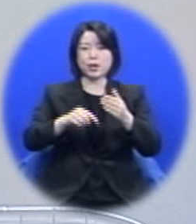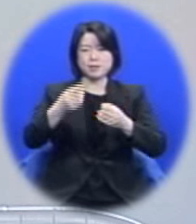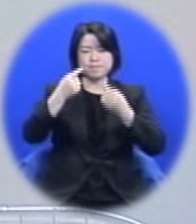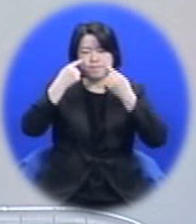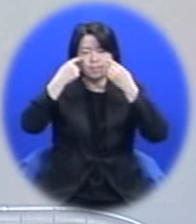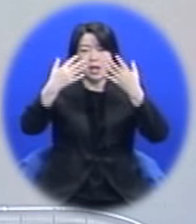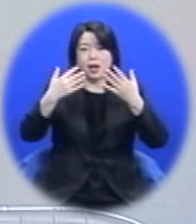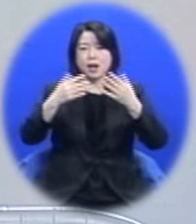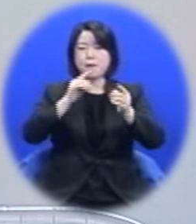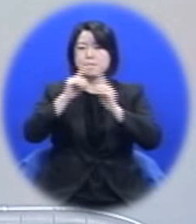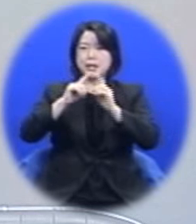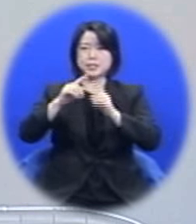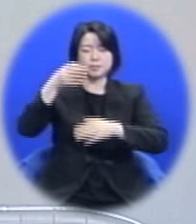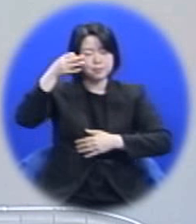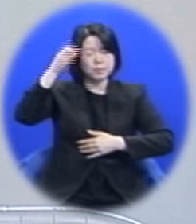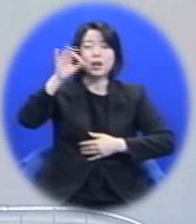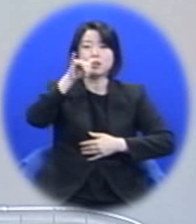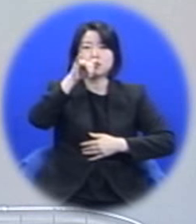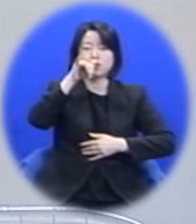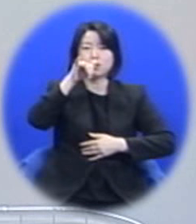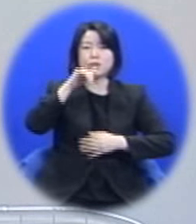선명하게 말씀이 떠올라요.